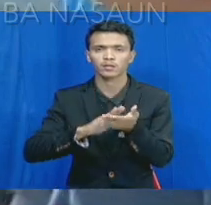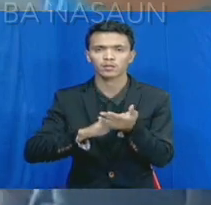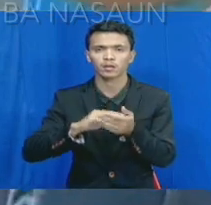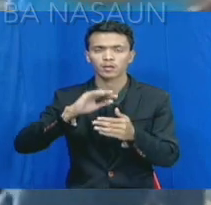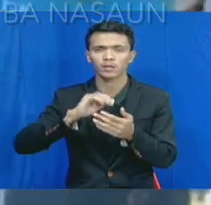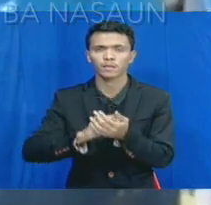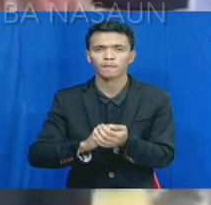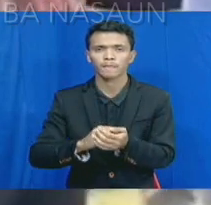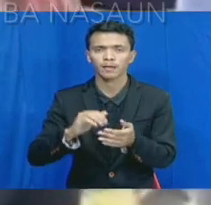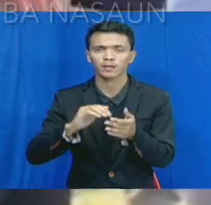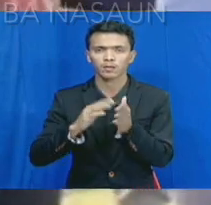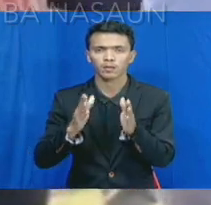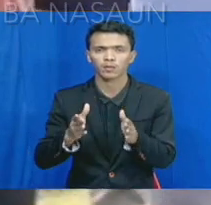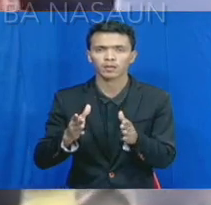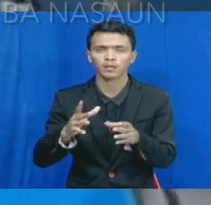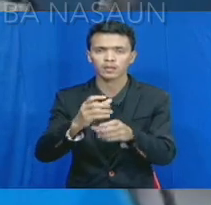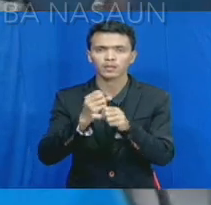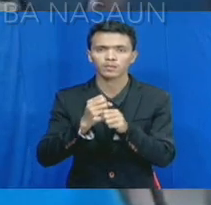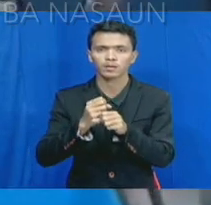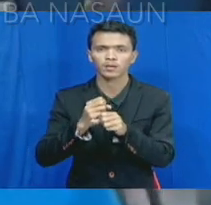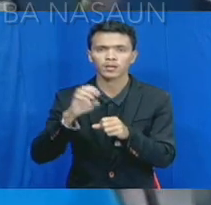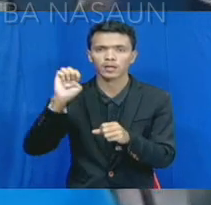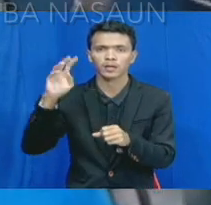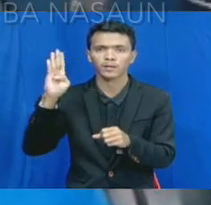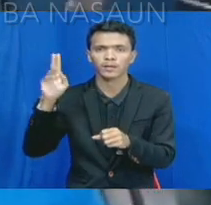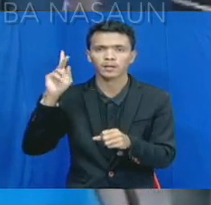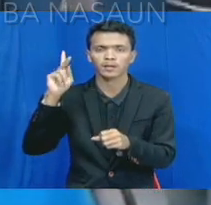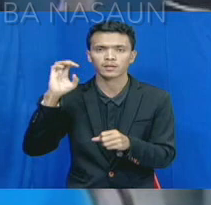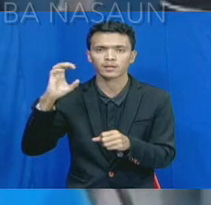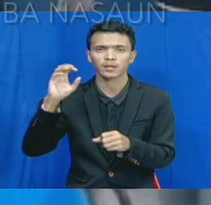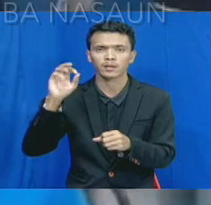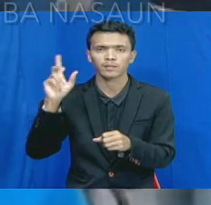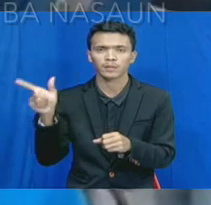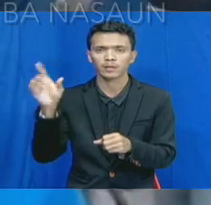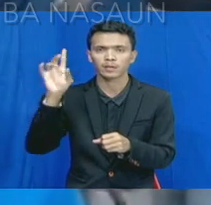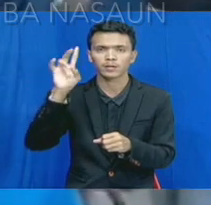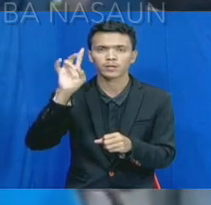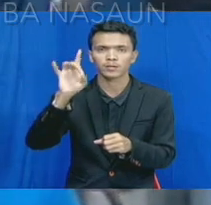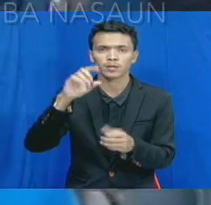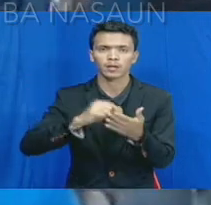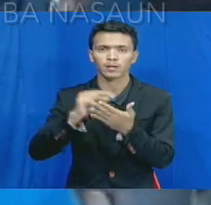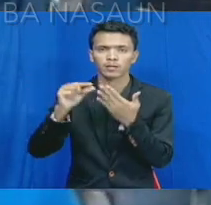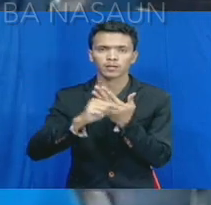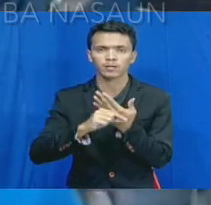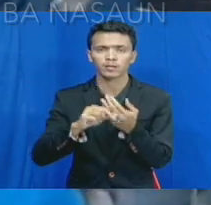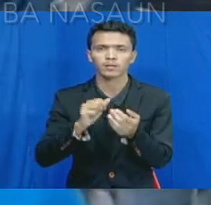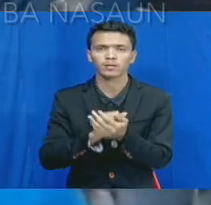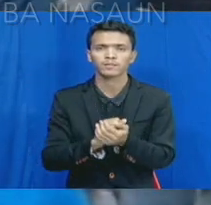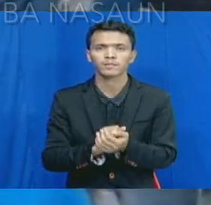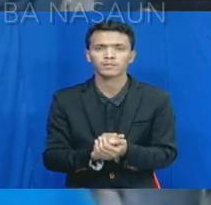Walu Nebesimu Tanki Bemos Hanesang EBC 20 de agosto, EBF Tokoluri, EBF